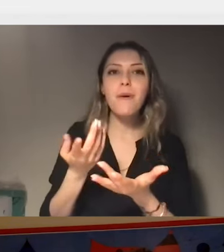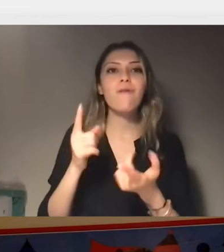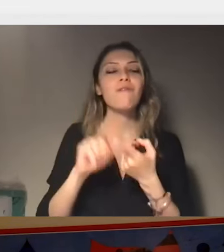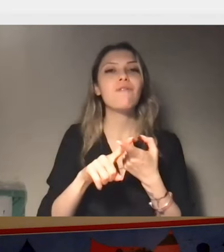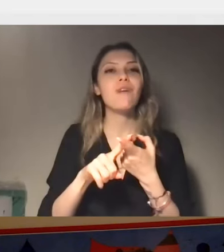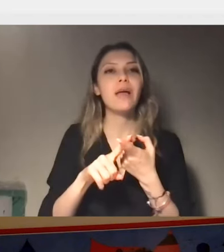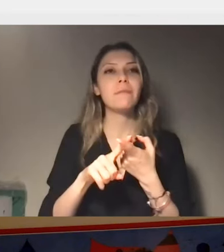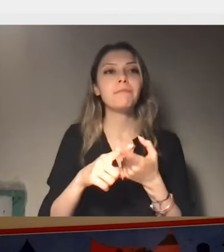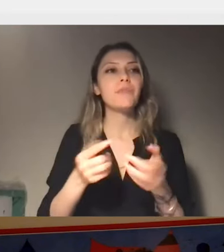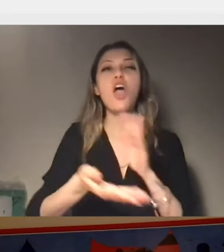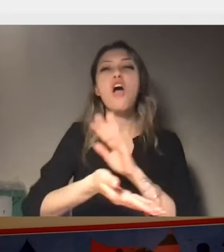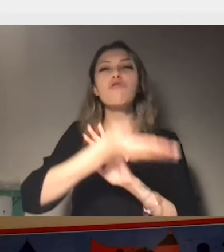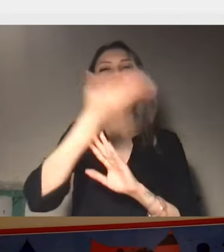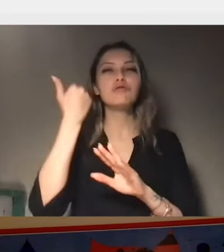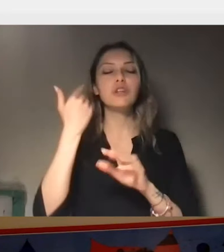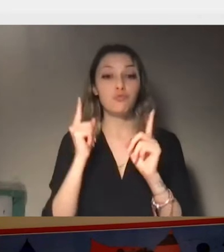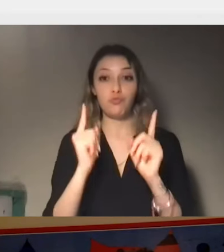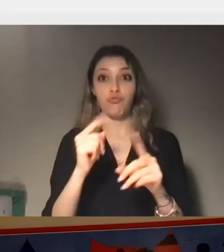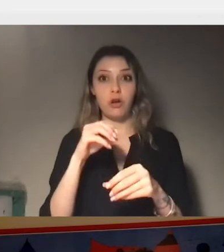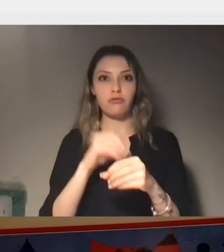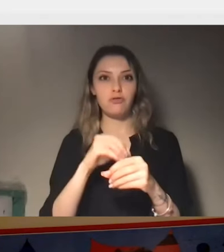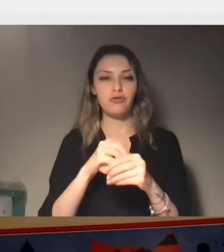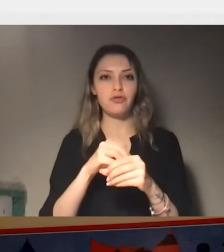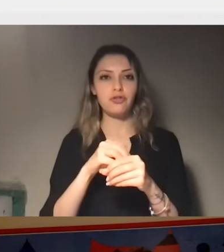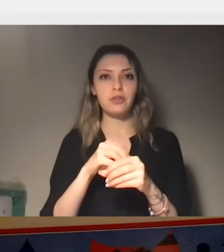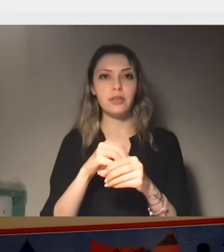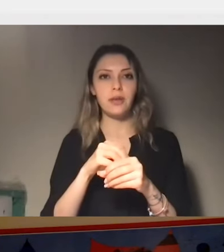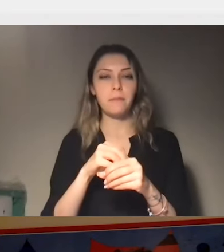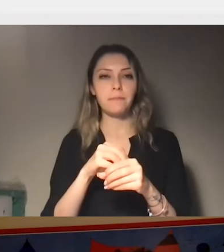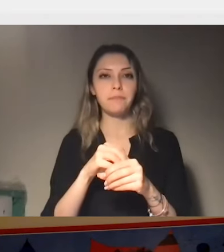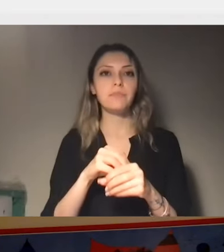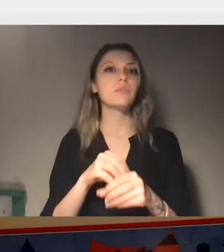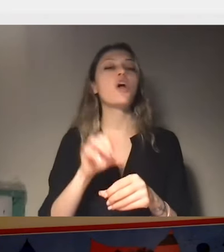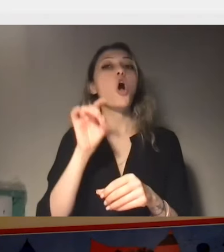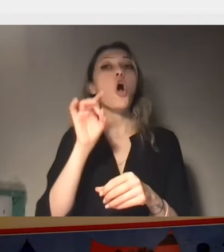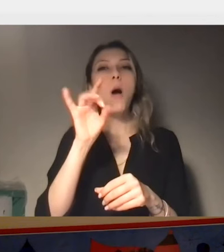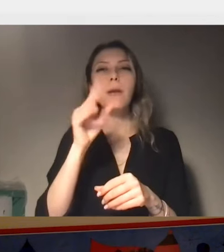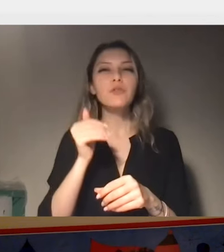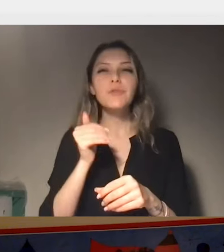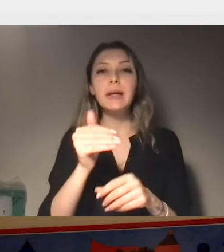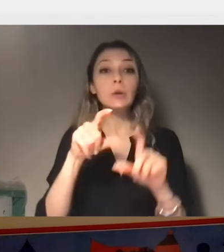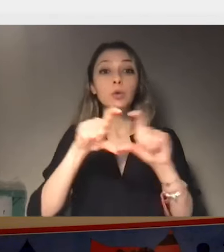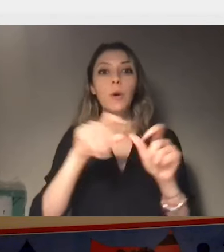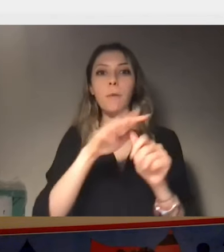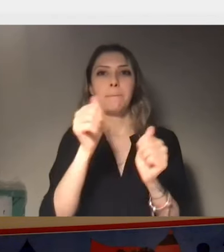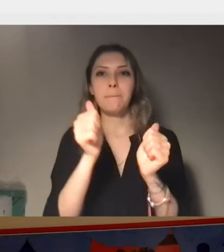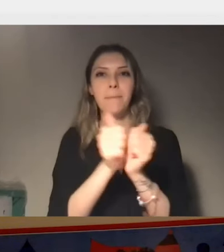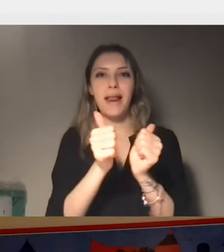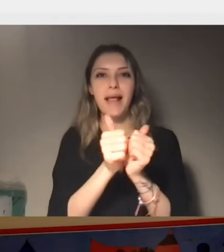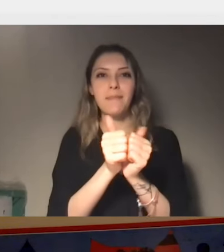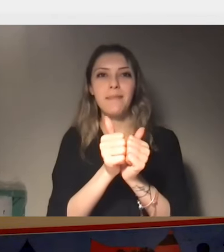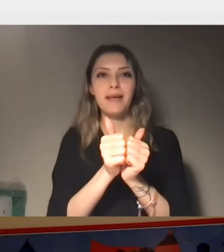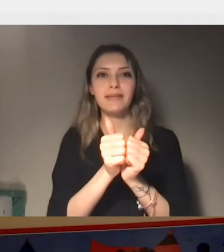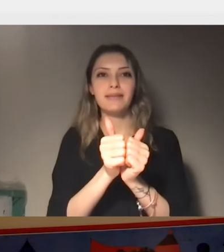geçtiğimiz dönemdeki o kor, işte 15'e yakın örgütle bir alanı